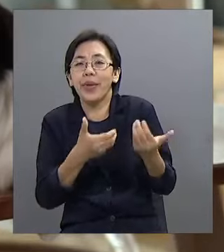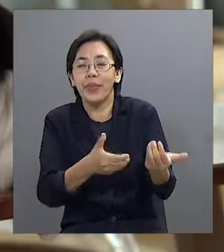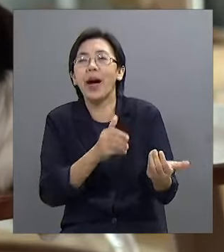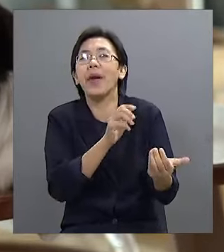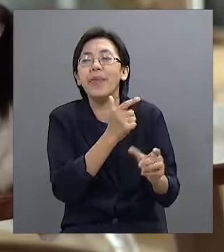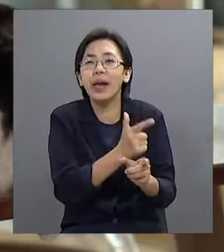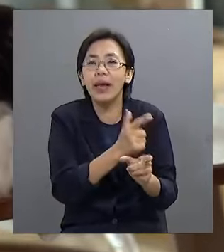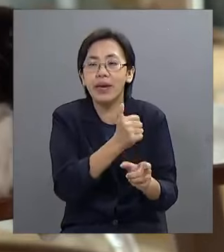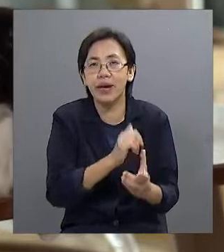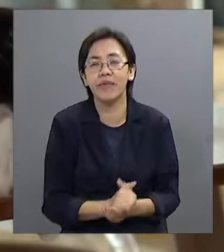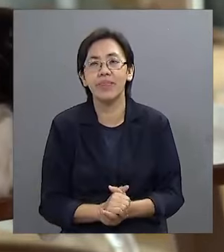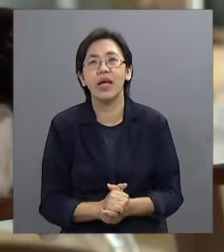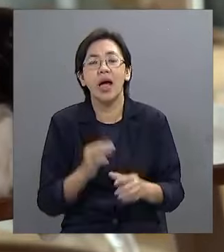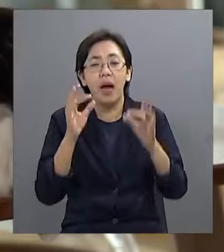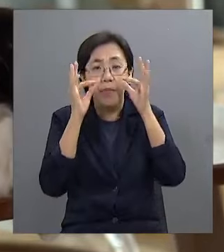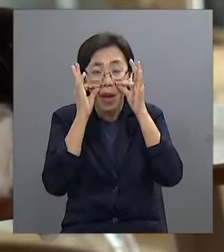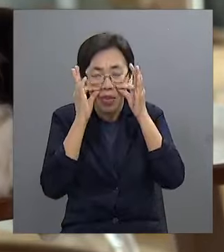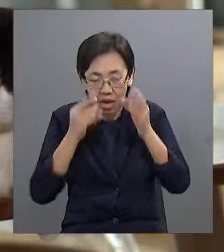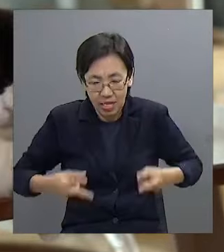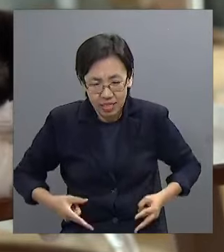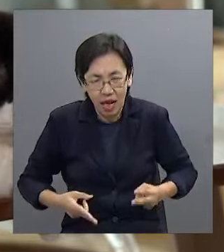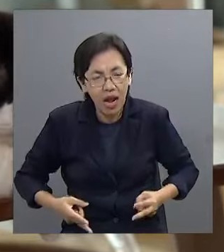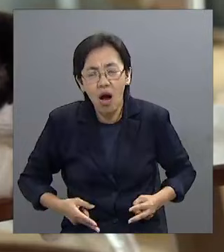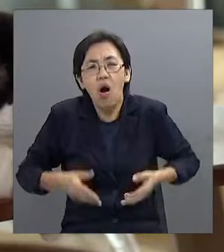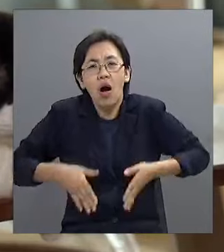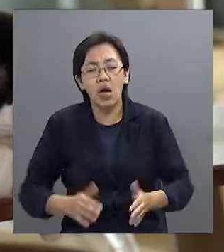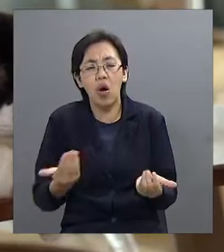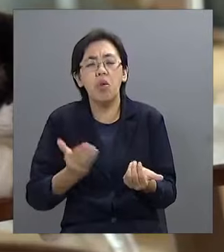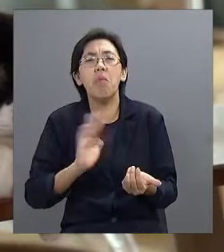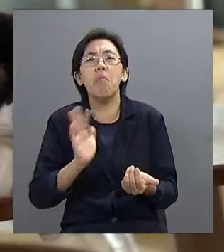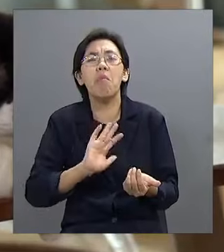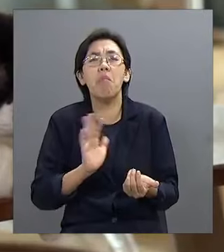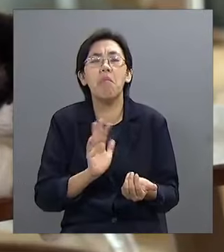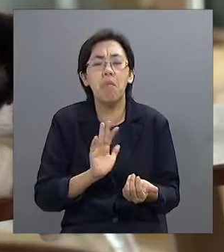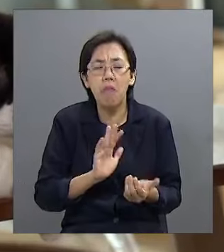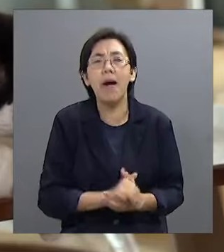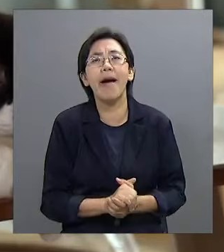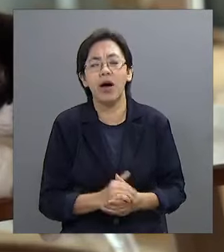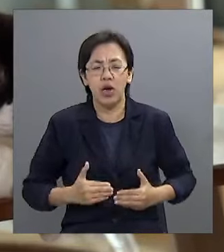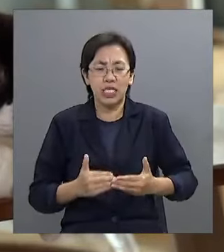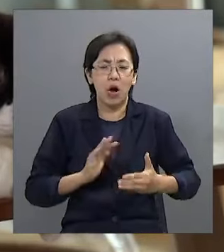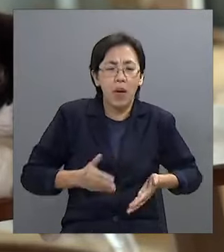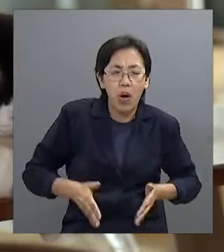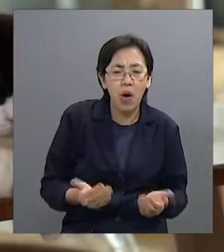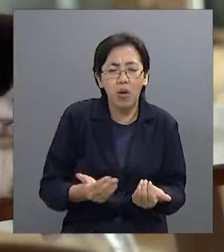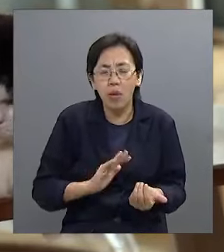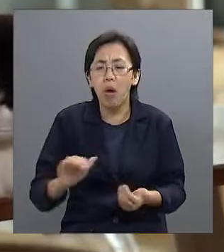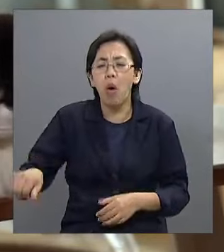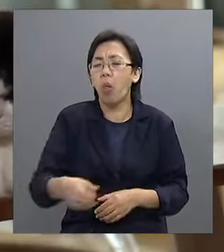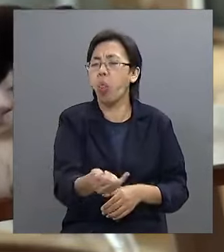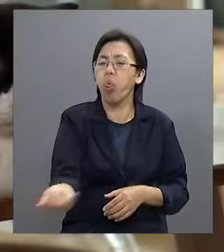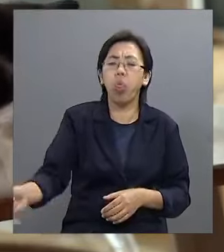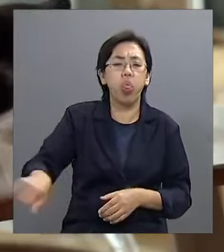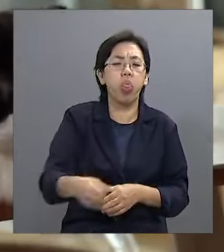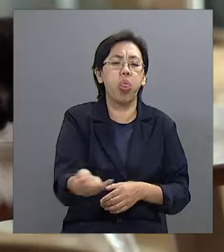ะแต่พอทำหมันแล้วอ่ะเราไม่สามารถหยุดวงจรที่แบบเขาจะเร่ร่อนจรจัดอยู่ที่เดิมเพราะว่าบางทีเราทำหมันไปแล้วเ